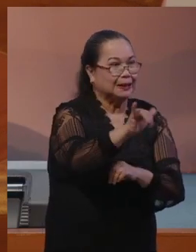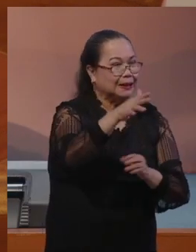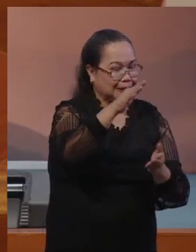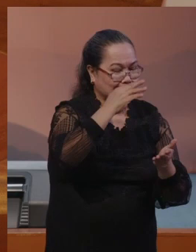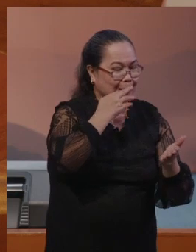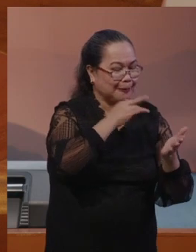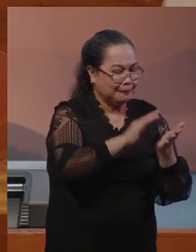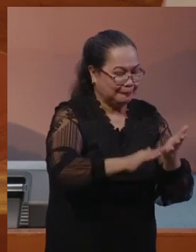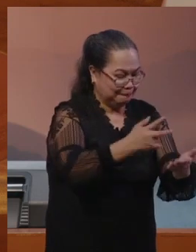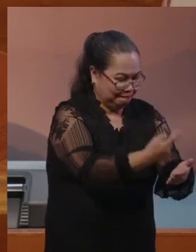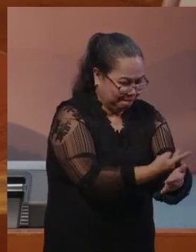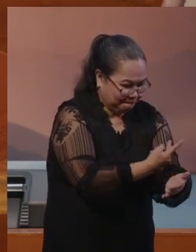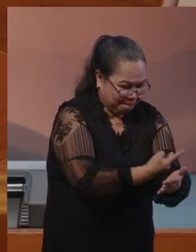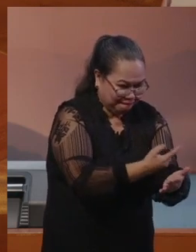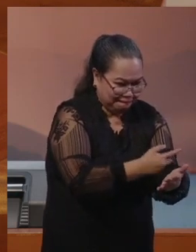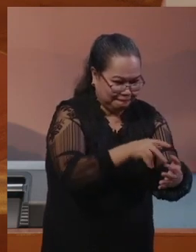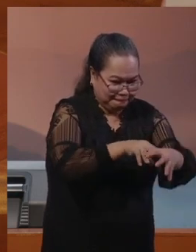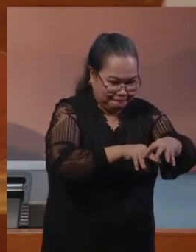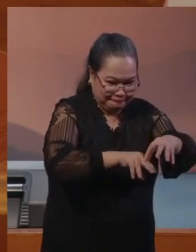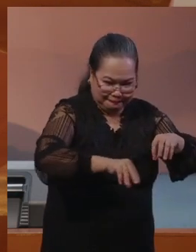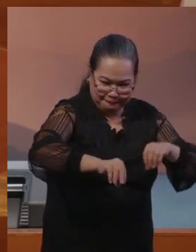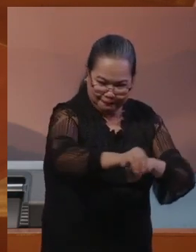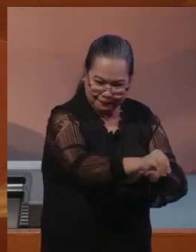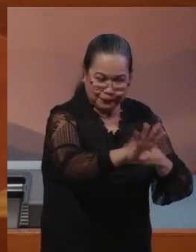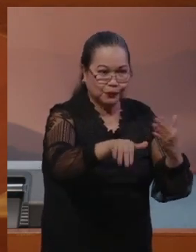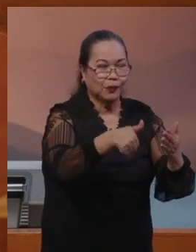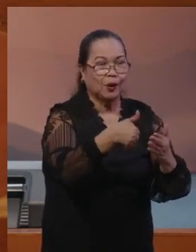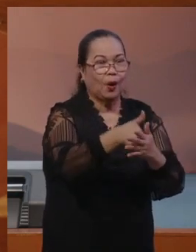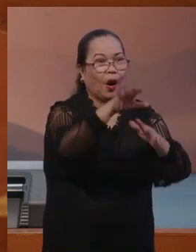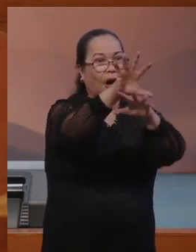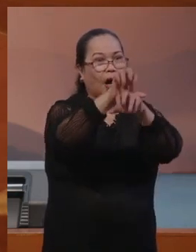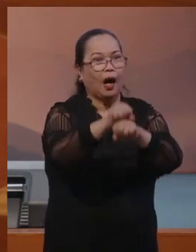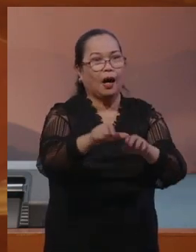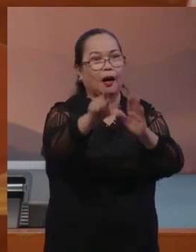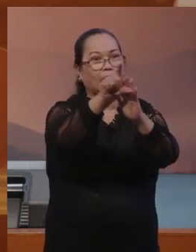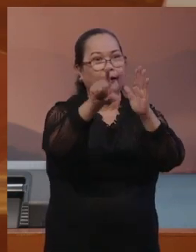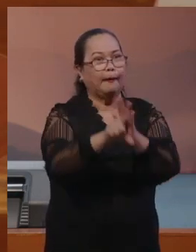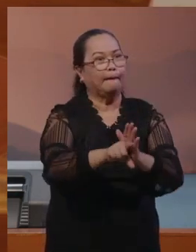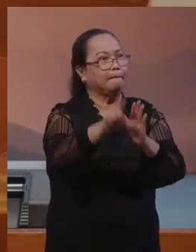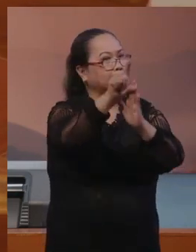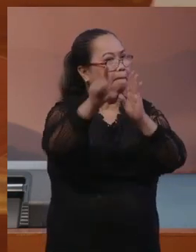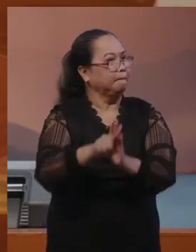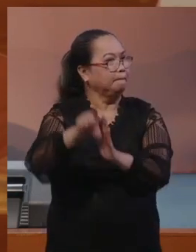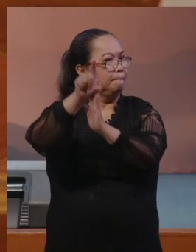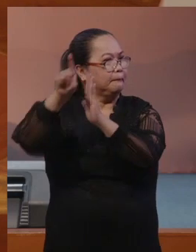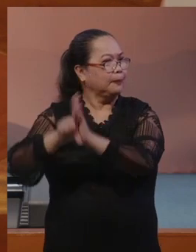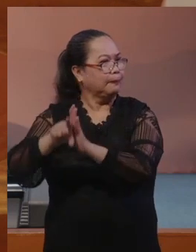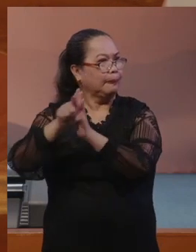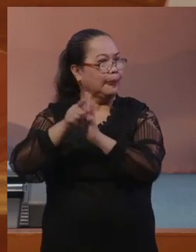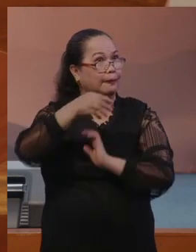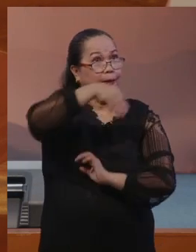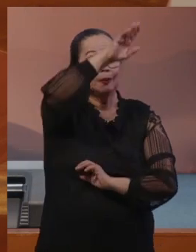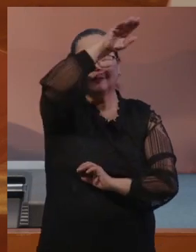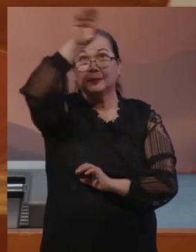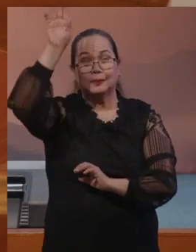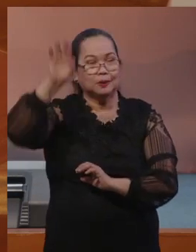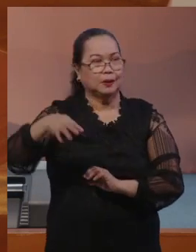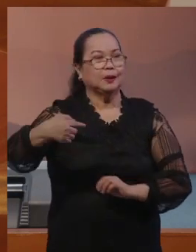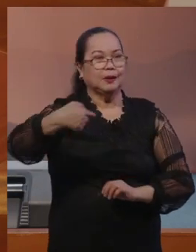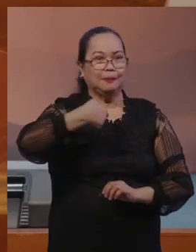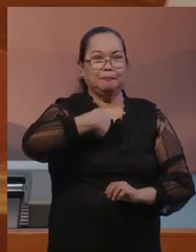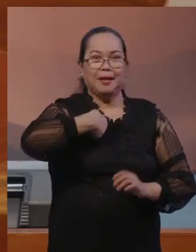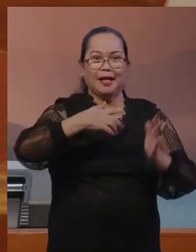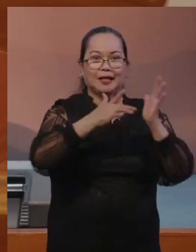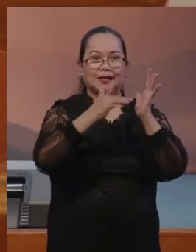dugo. Papalitan ko na ang lahat ng practices ng law, ng ceremony, ng lahat ng templo. Ako ang